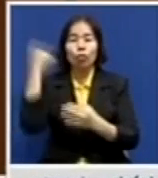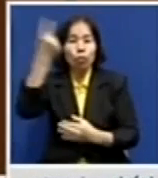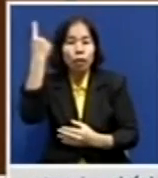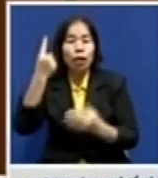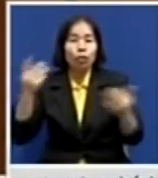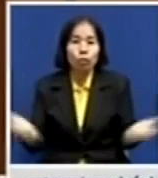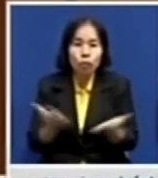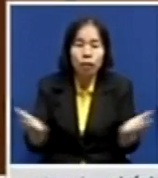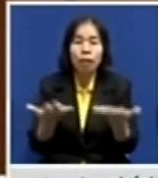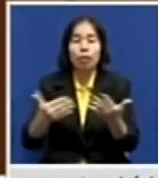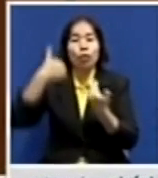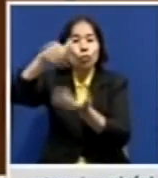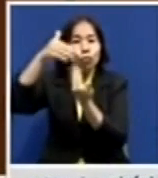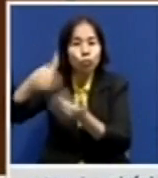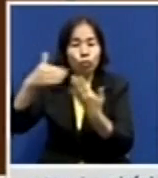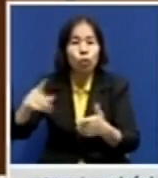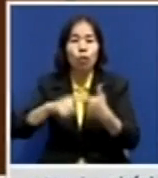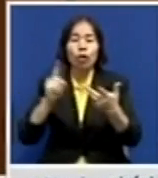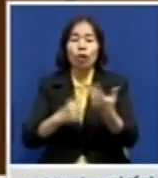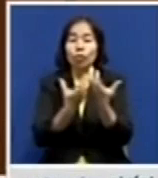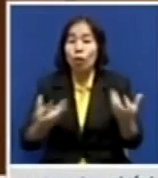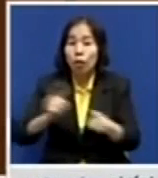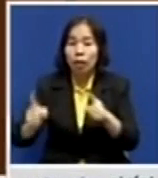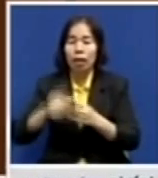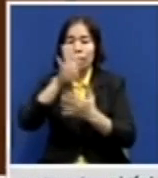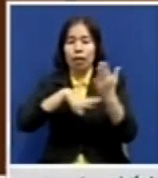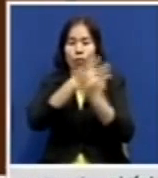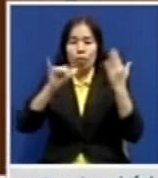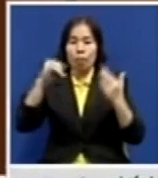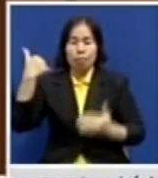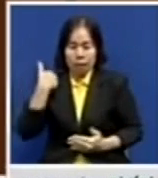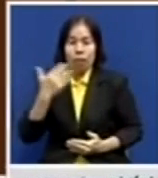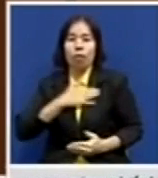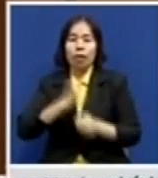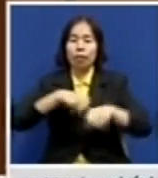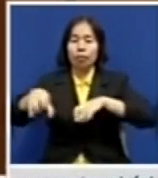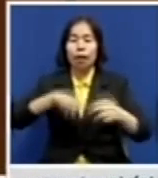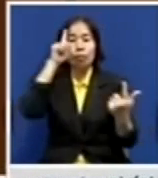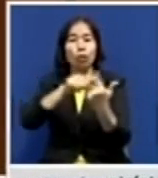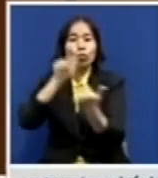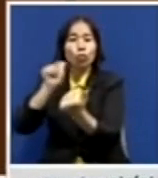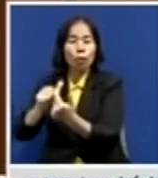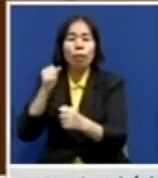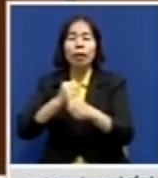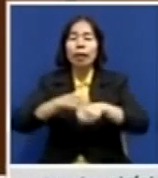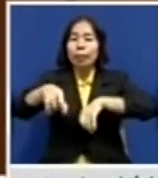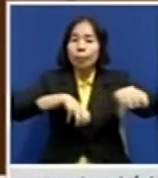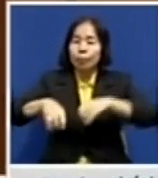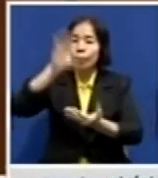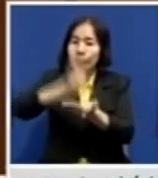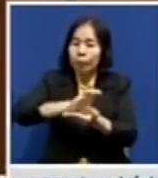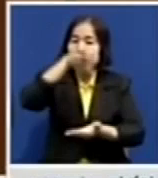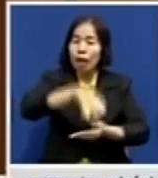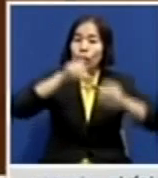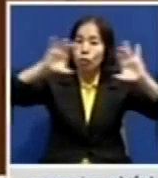การขับเคลื่อนการส่งออกการพัฒนาเศรษฐกิจฐานรากรัฐบาลจะพิจารณากำหนดมาตรการที่เหมาะสมเพื่อให้เกิดการทำงานหรือการลงทุนร่วมกันระหว่างภาคเอกชนและ